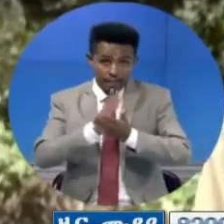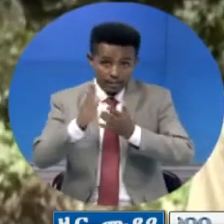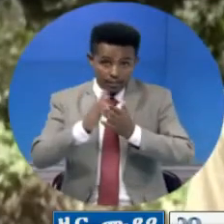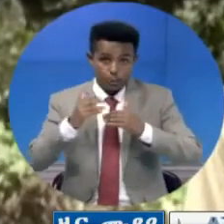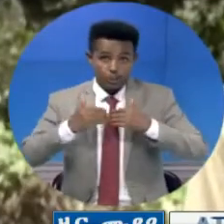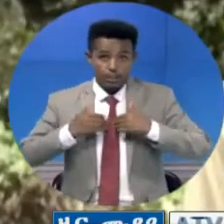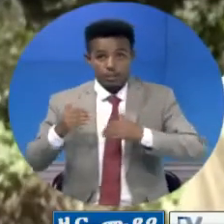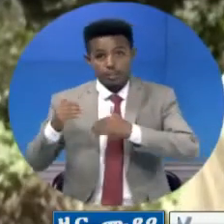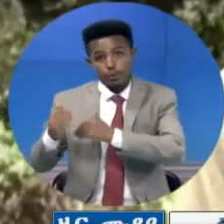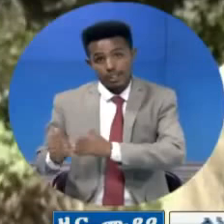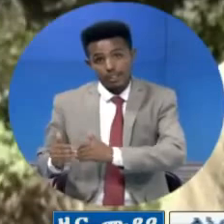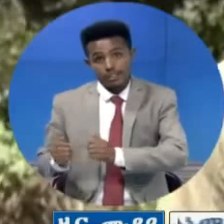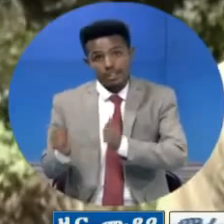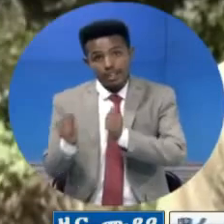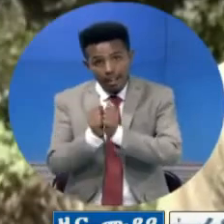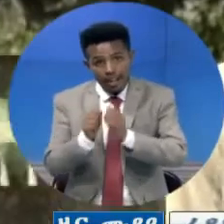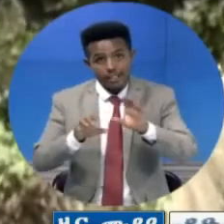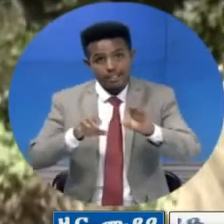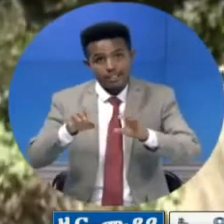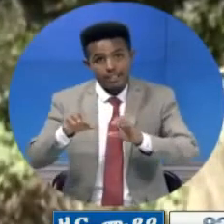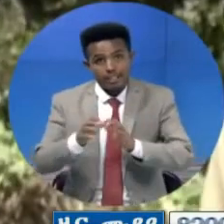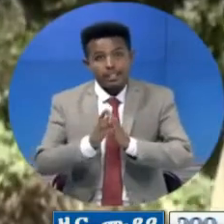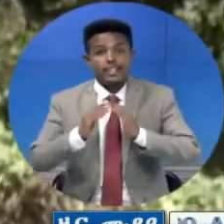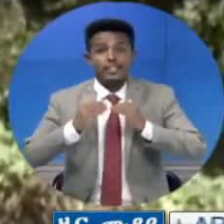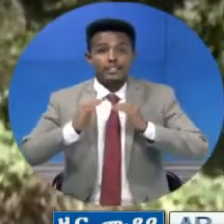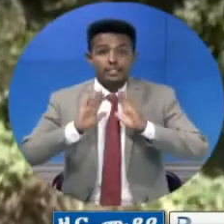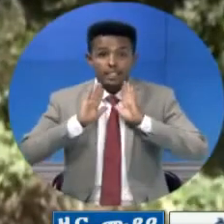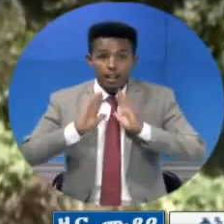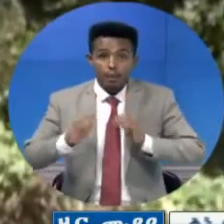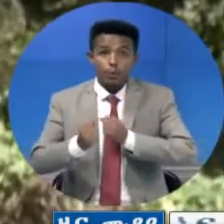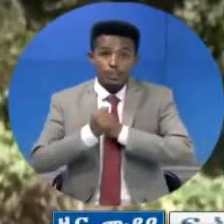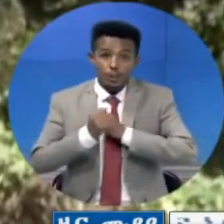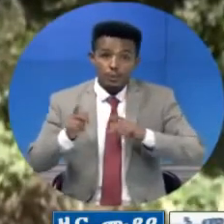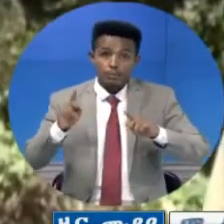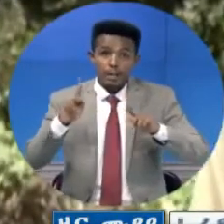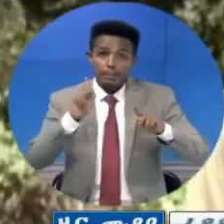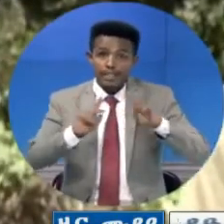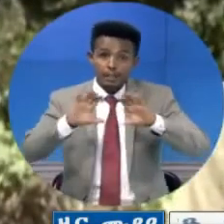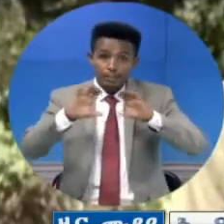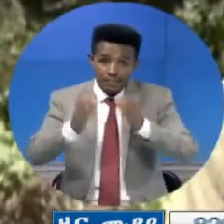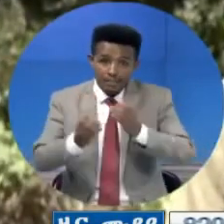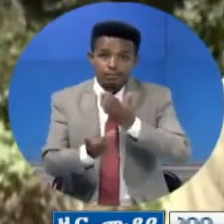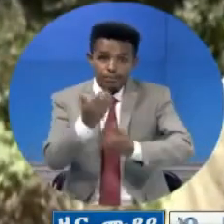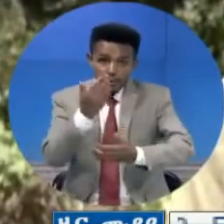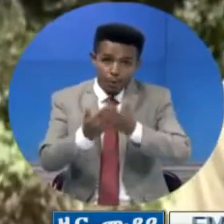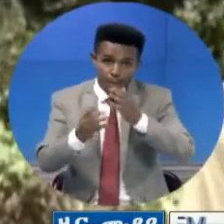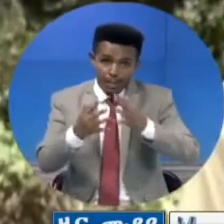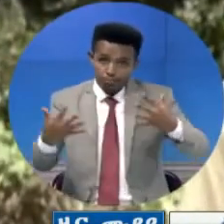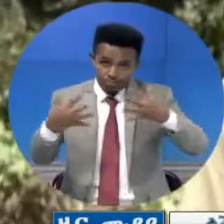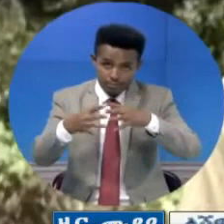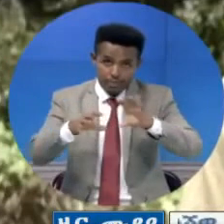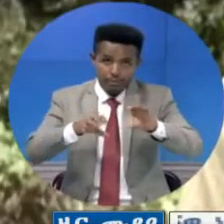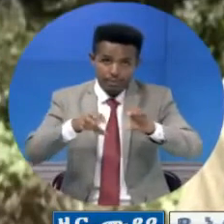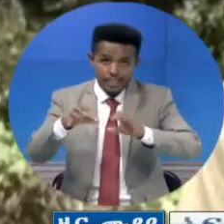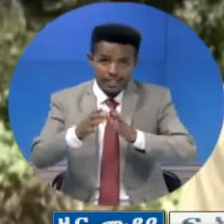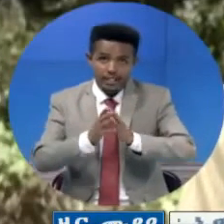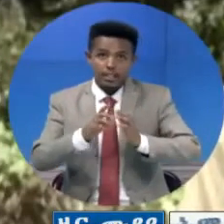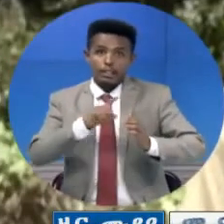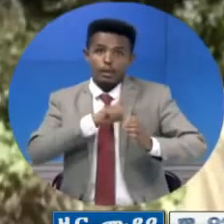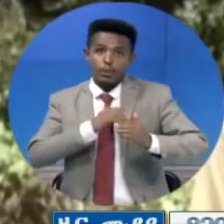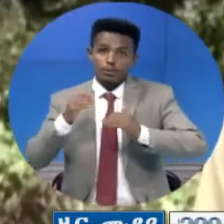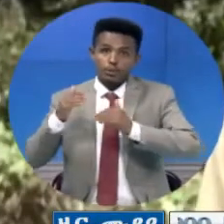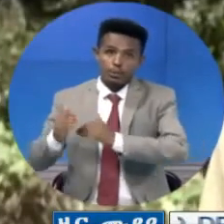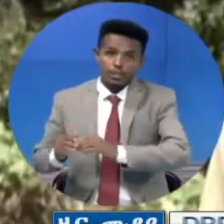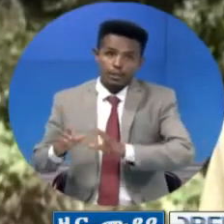ከጎናችን አሳልፈን ሰላም ወዳዱን ማህበረሰብ ክፍል በየደረጃው በማጓየት የማቀናጀት የማደራጀት ከፖሊስ ጎን የማድረግ